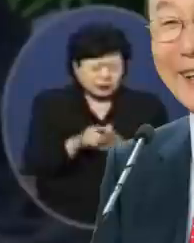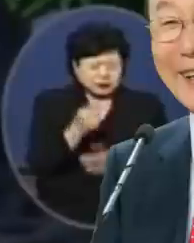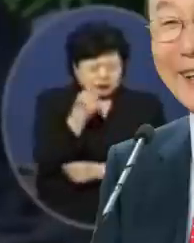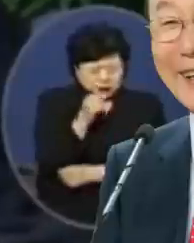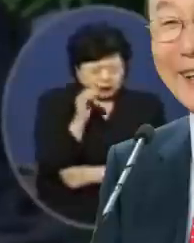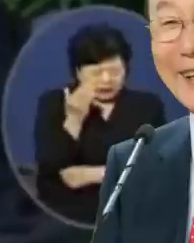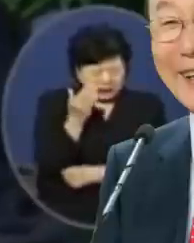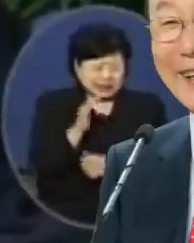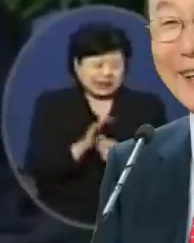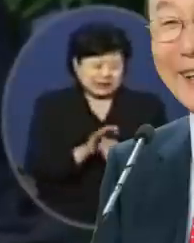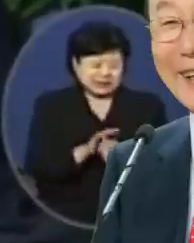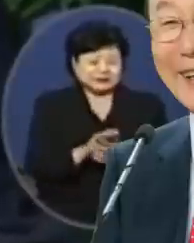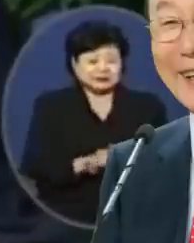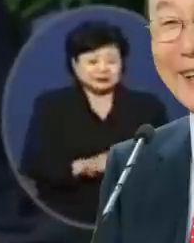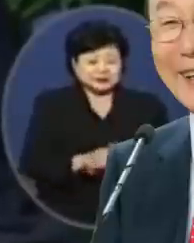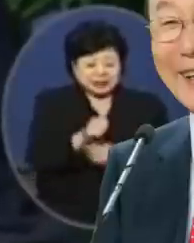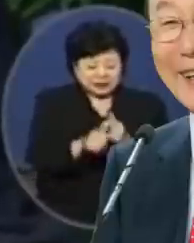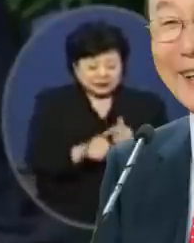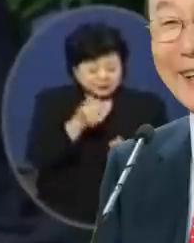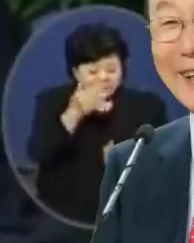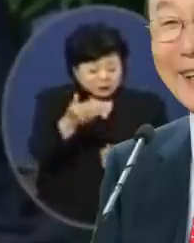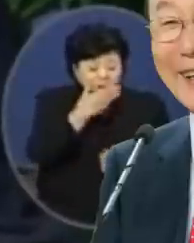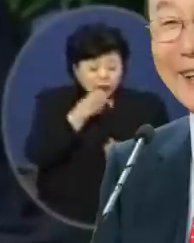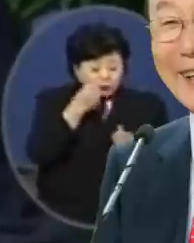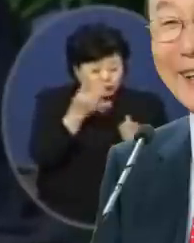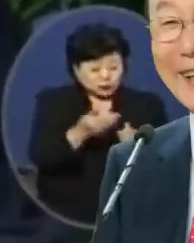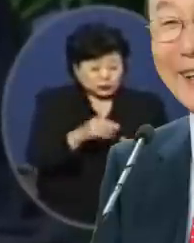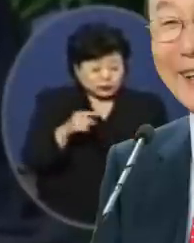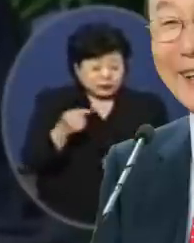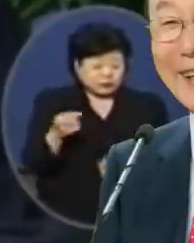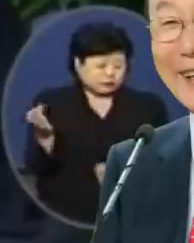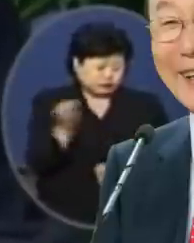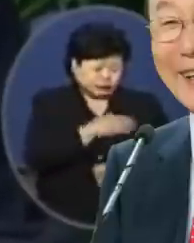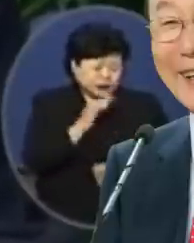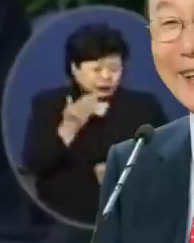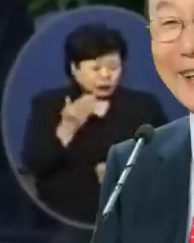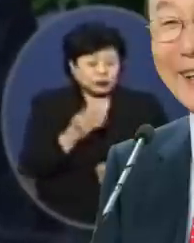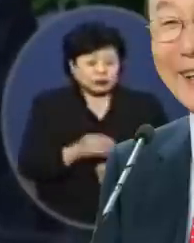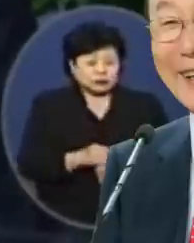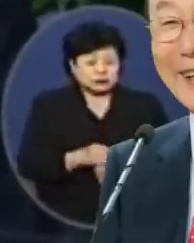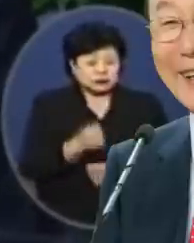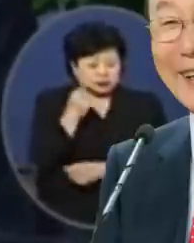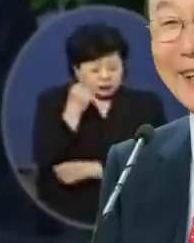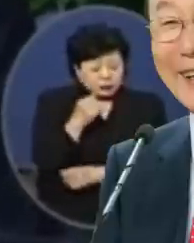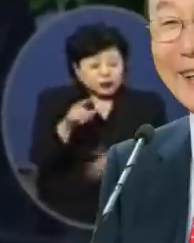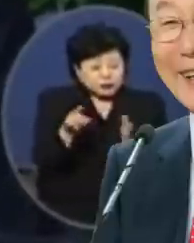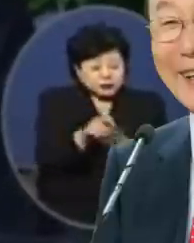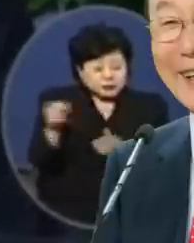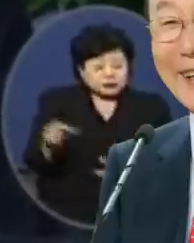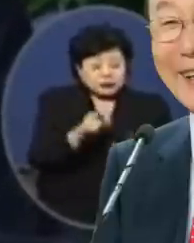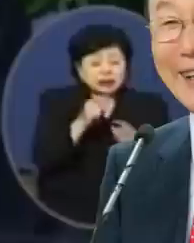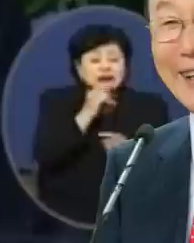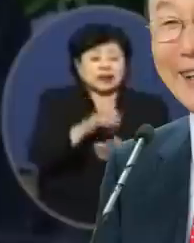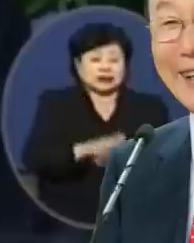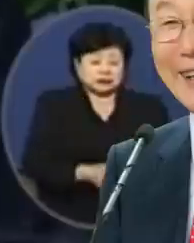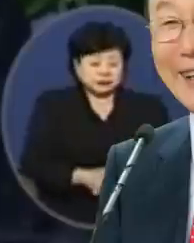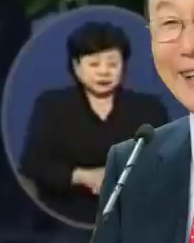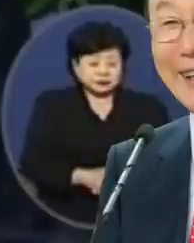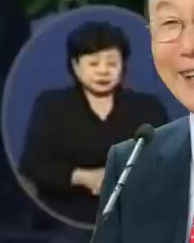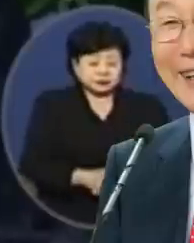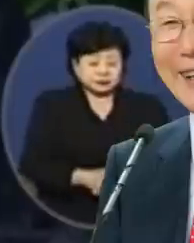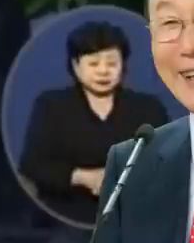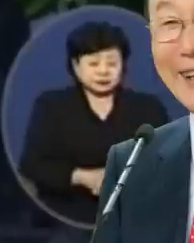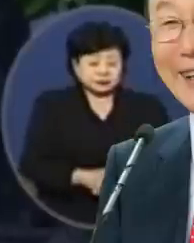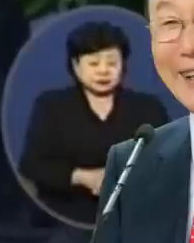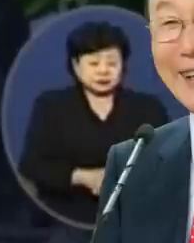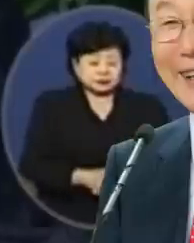되게 하라는 것입니다. 하나님이 여러분께 복을 주어서 백만장자가 된다 할지라도 근본은 믿음으로 살아라는 것입니다.